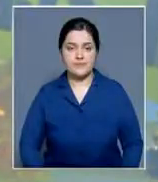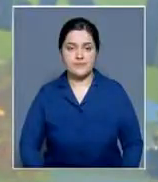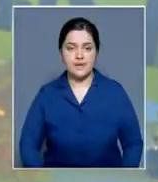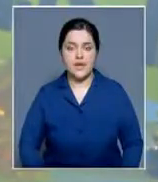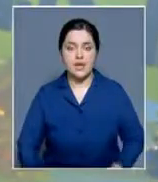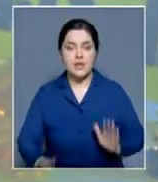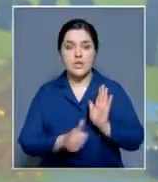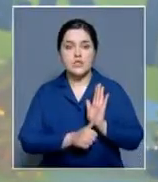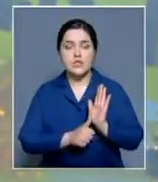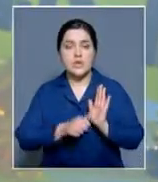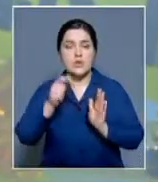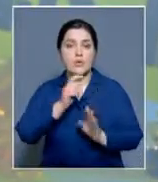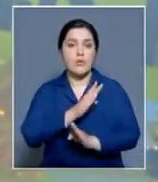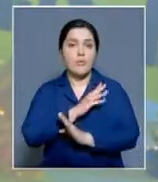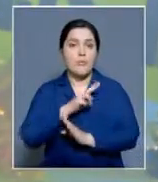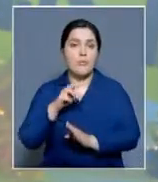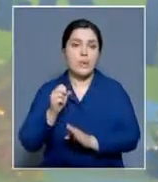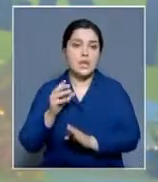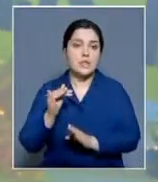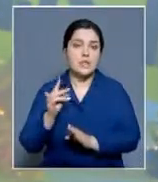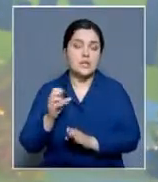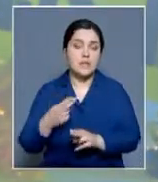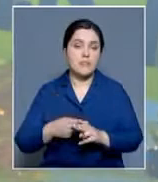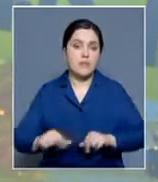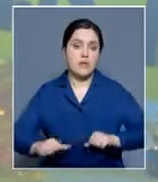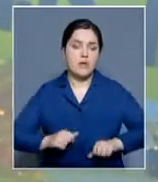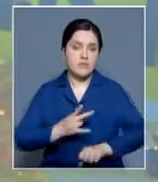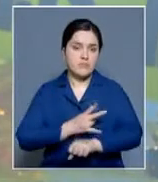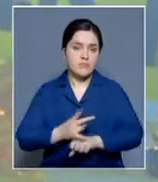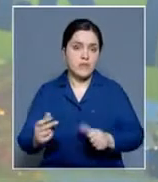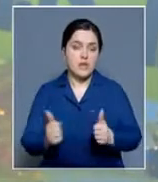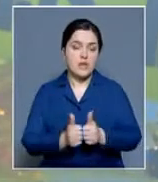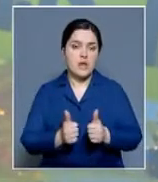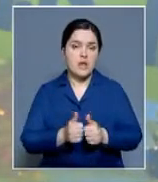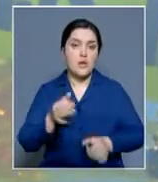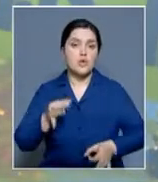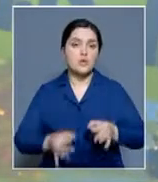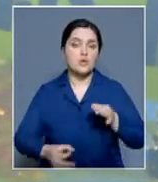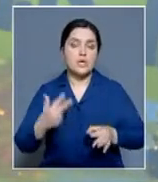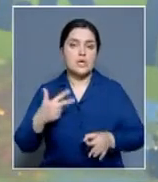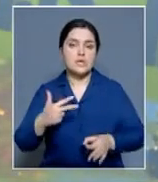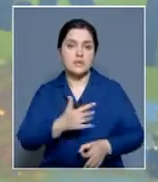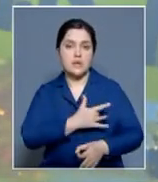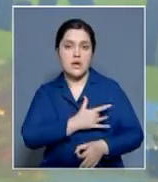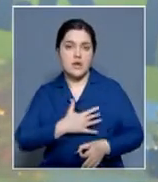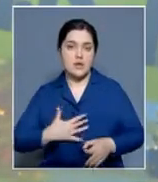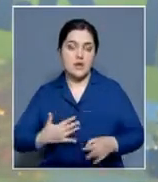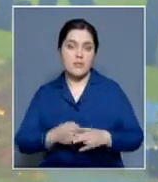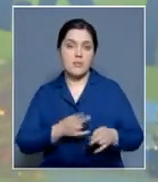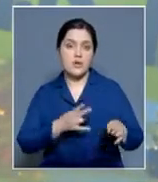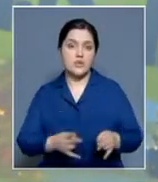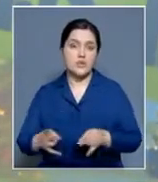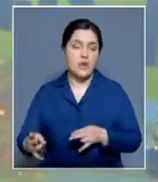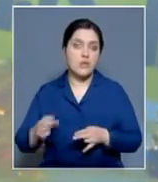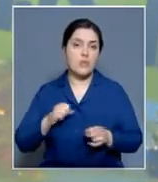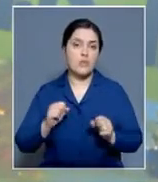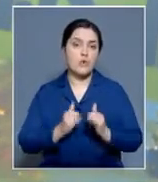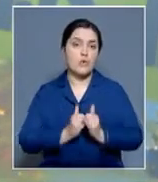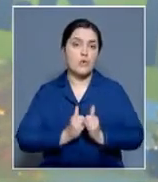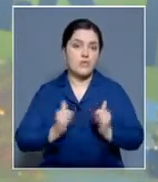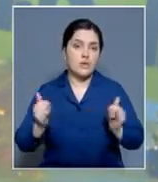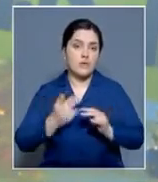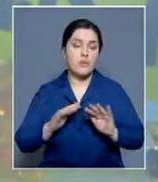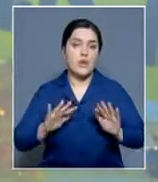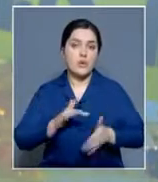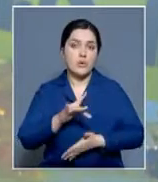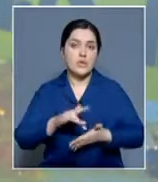Не менее 6 человек погибли в Пакистане в результате теракта у здания суда. Еще 30 получили ранения. Число жертв может увеличиться. Инцидент произошел в